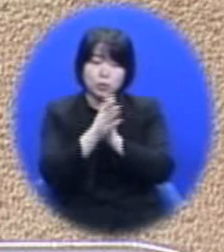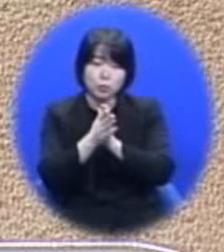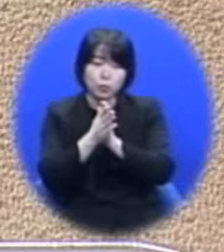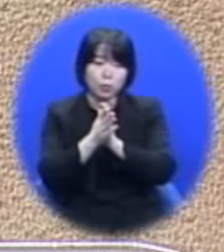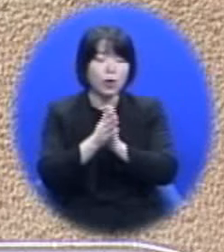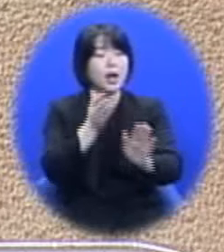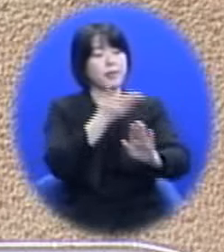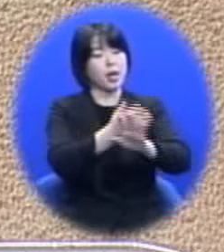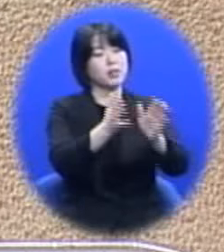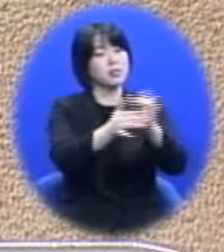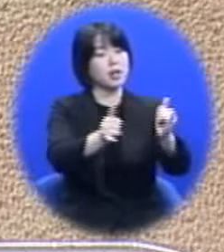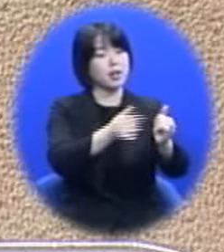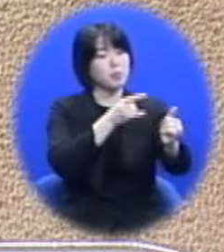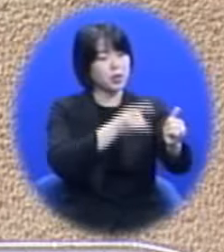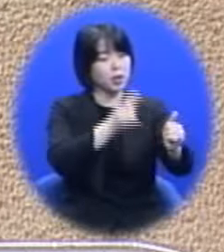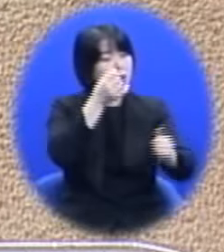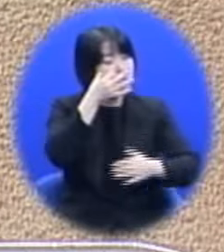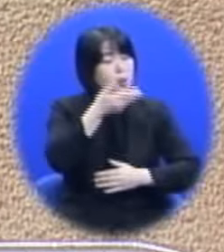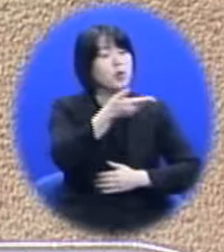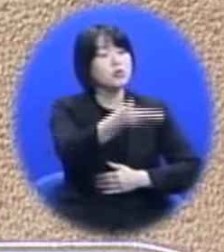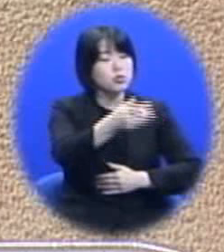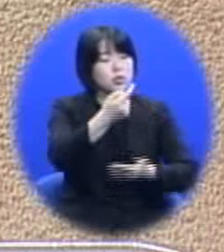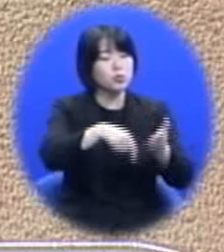사람들에게 보이기 위한 기도냐.